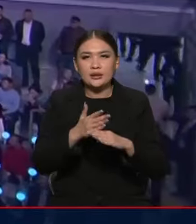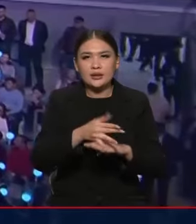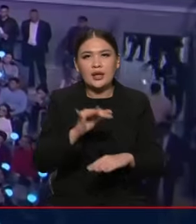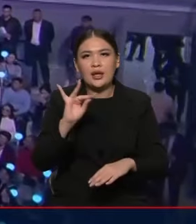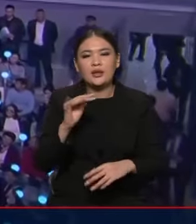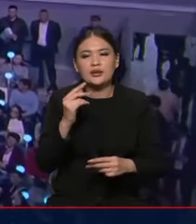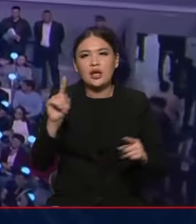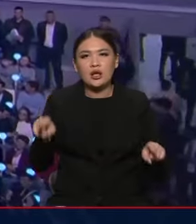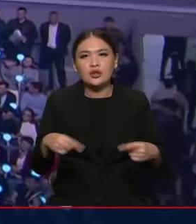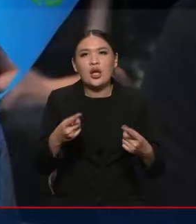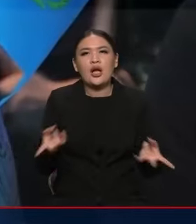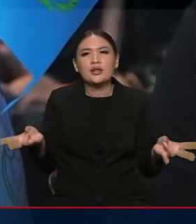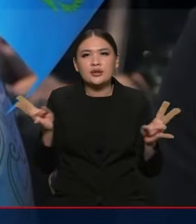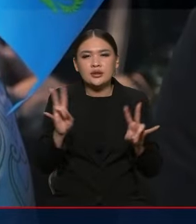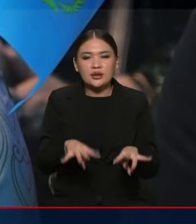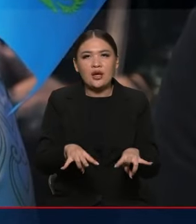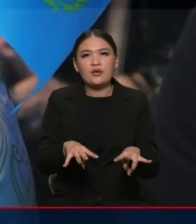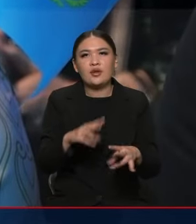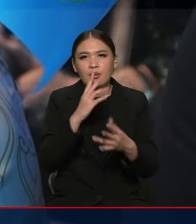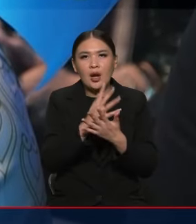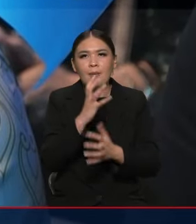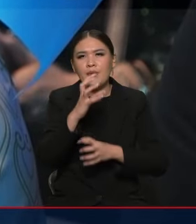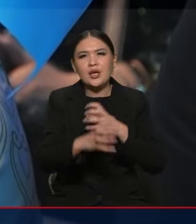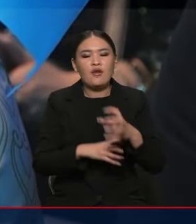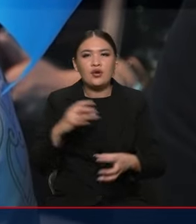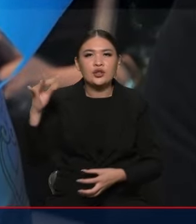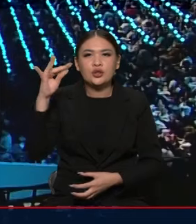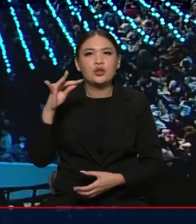кочевая цивилизация оставила глубокий след в мировой истории.